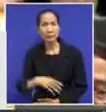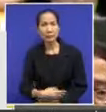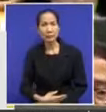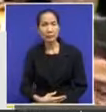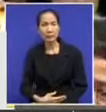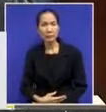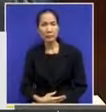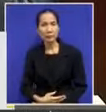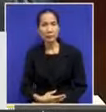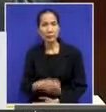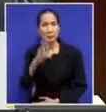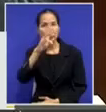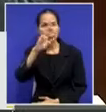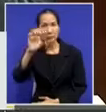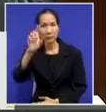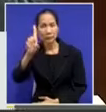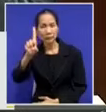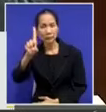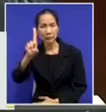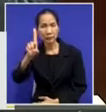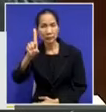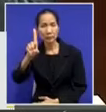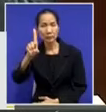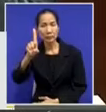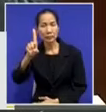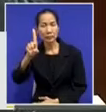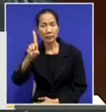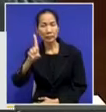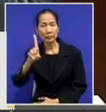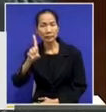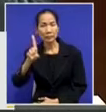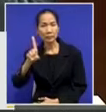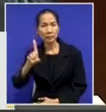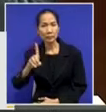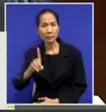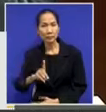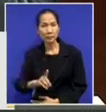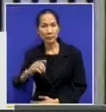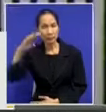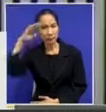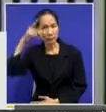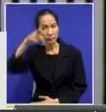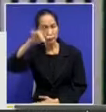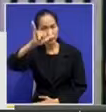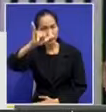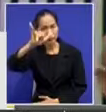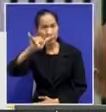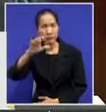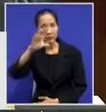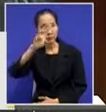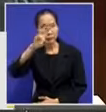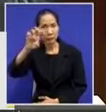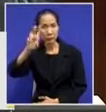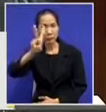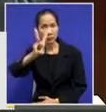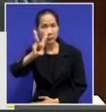ค่ะ 601พลเอกสราวุธชลออยู ่พลเอกประยุทธ์จันทร์โอชาครับ